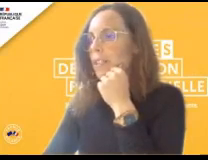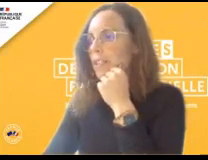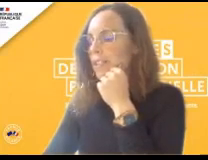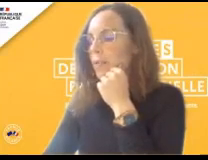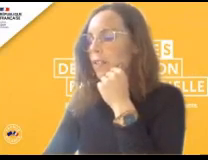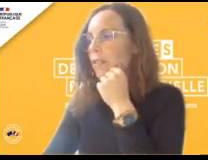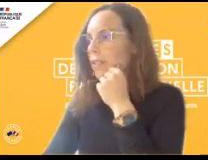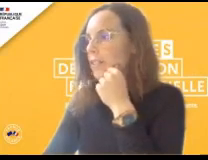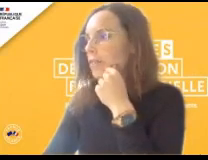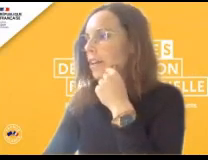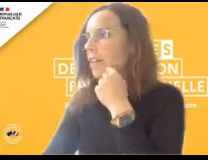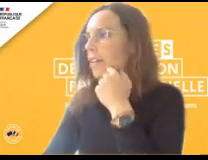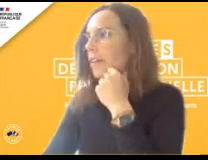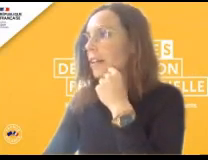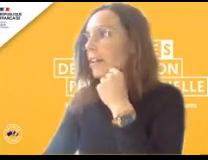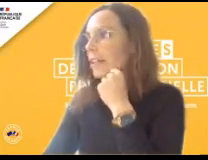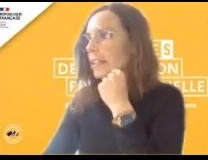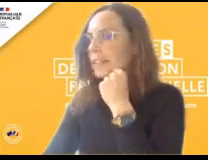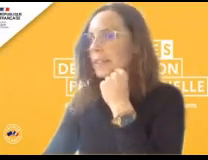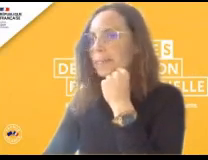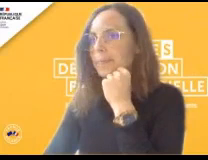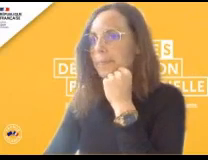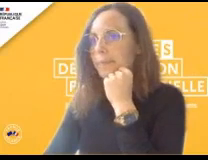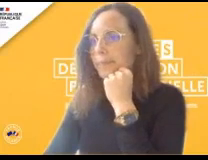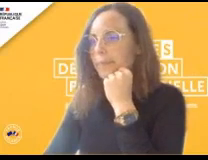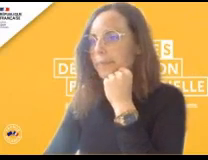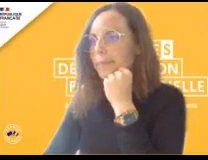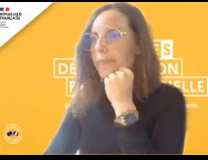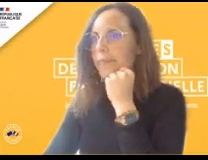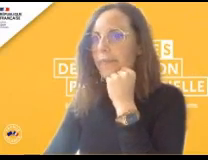projet, ça peut être divers et varié.